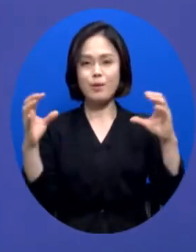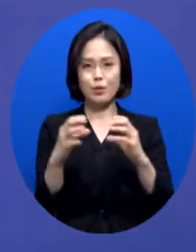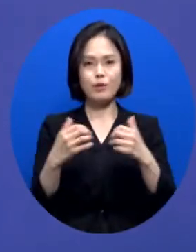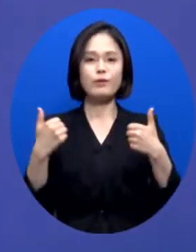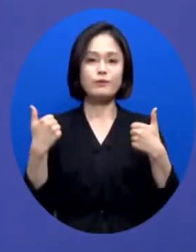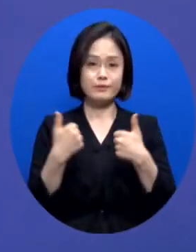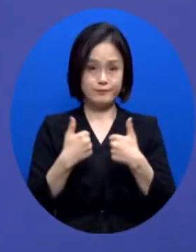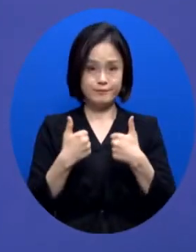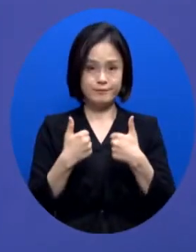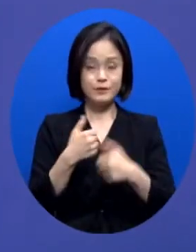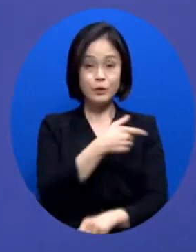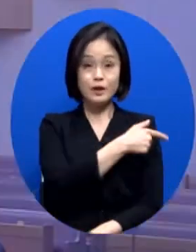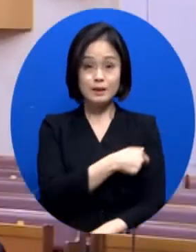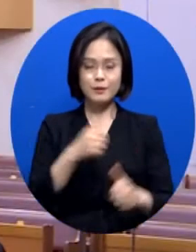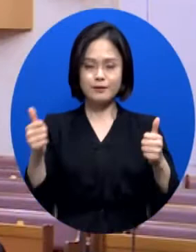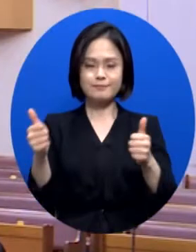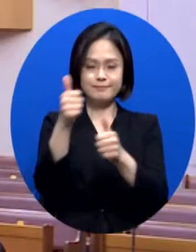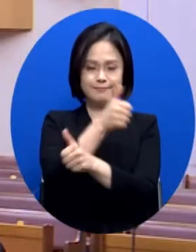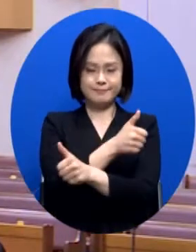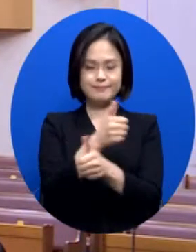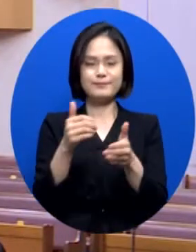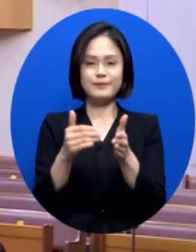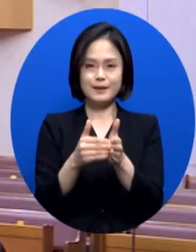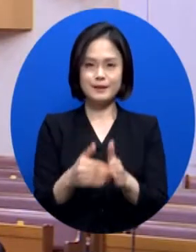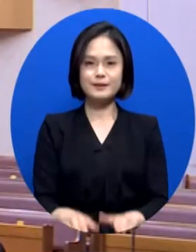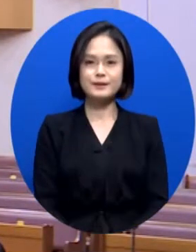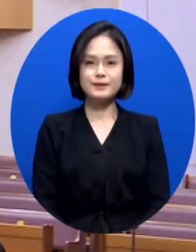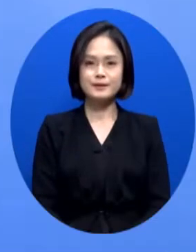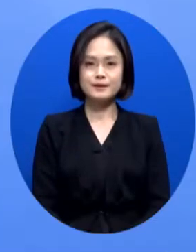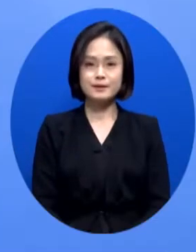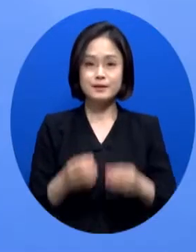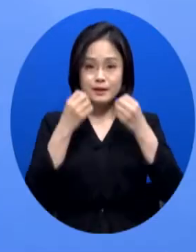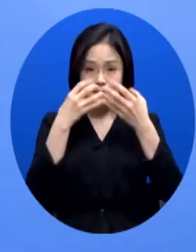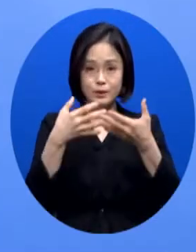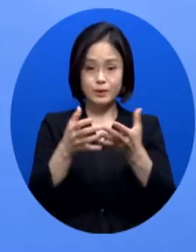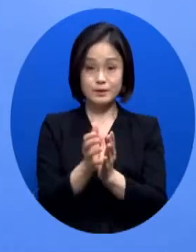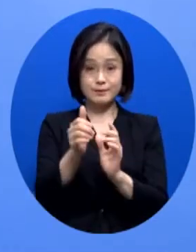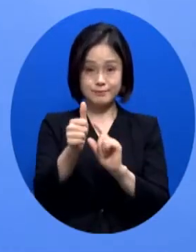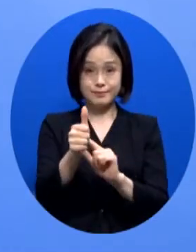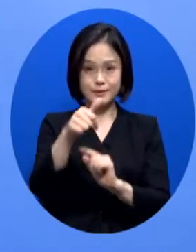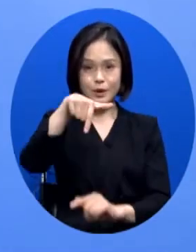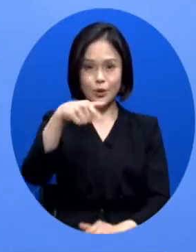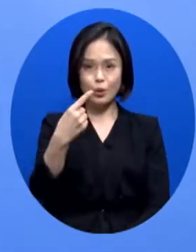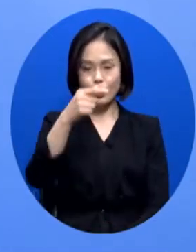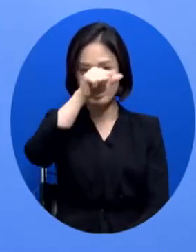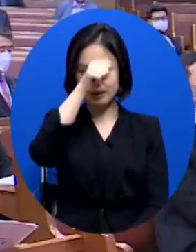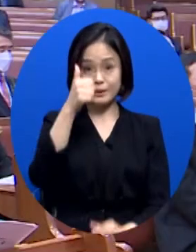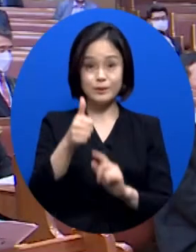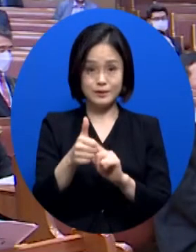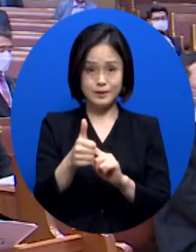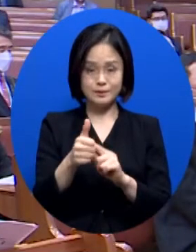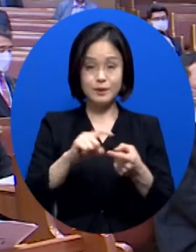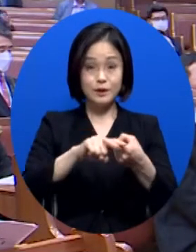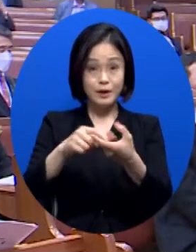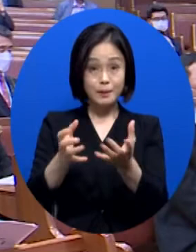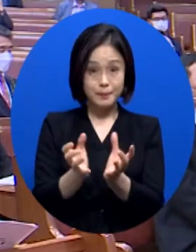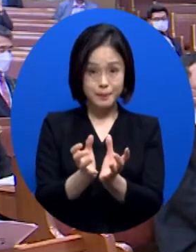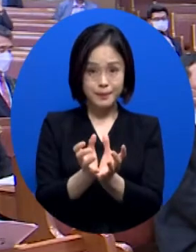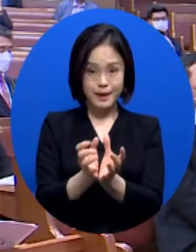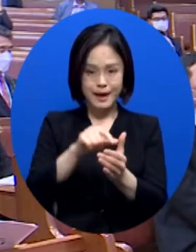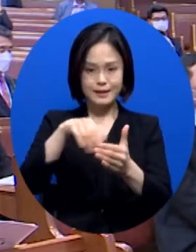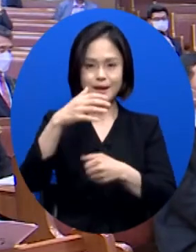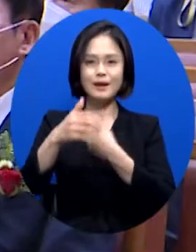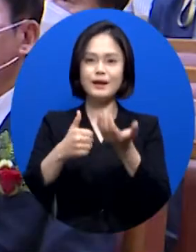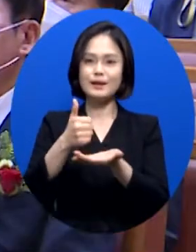임원 을 교체했습니다 신임 대표 발주한 고은영 장로는 연합회가 그리스도 안에서 하나 되어 교회를